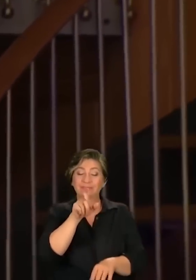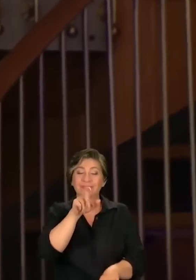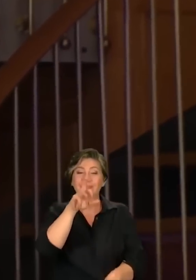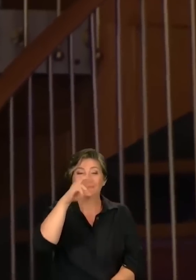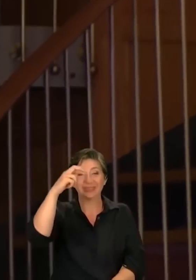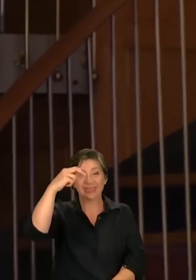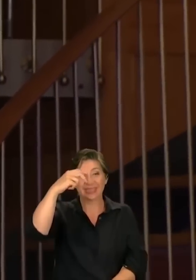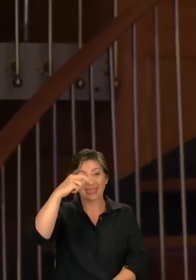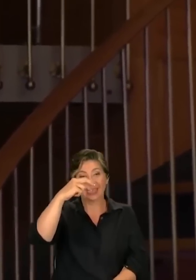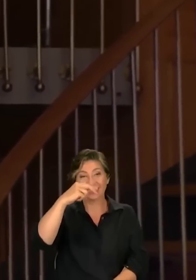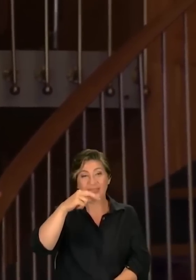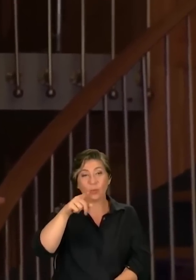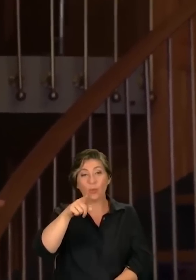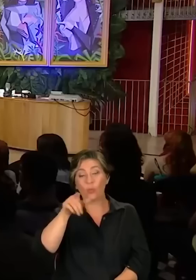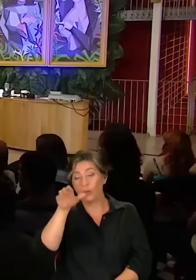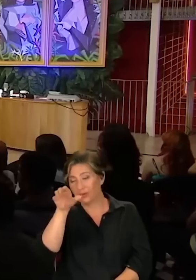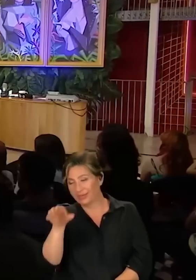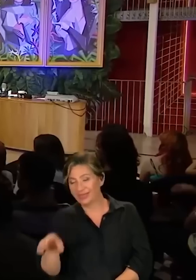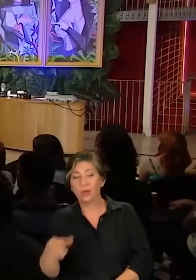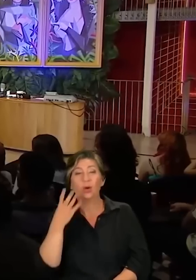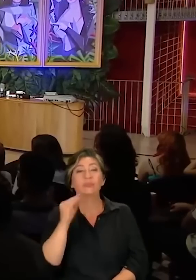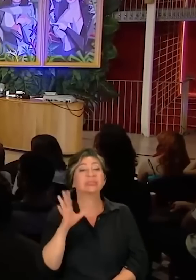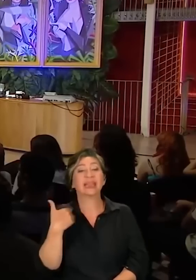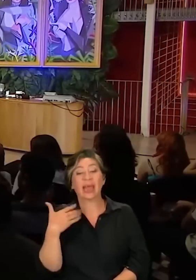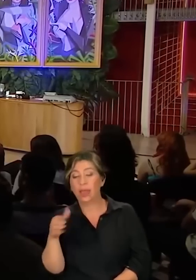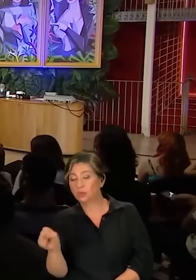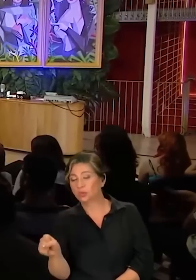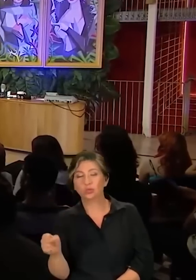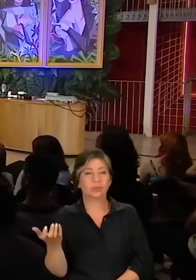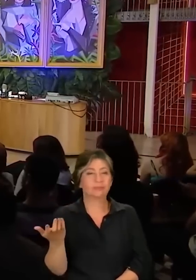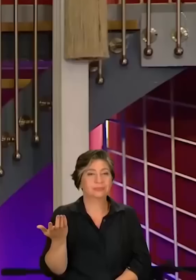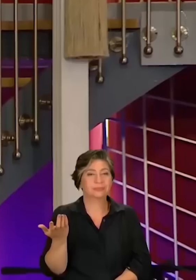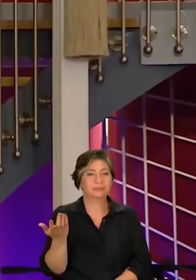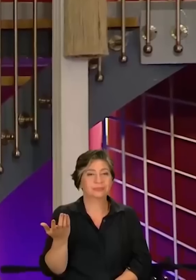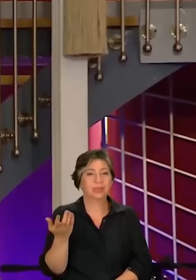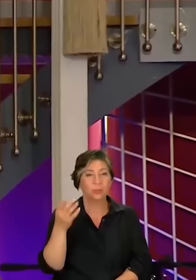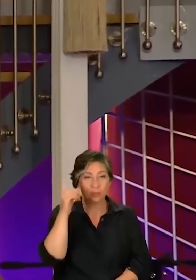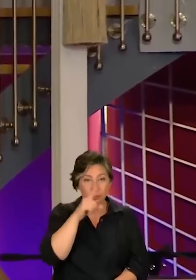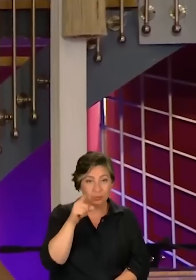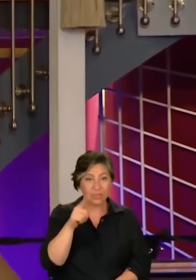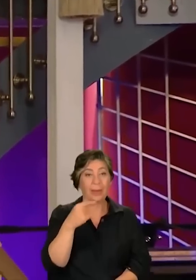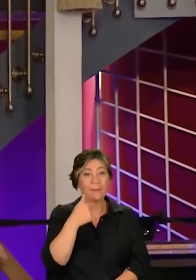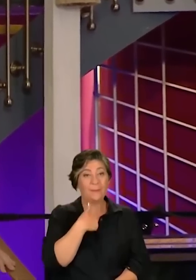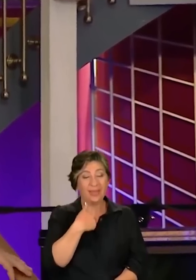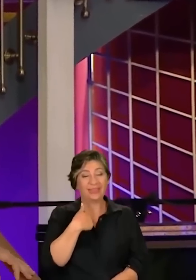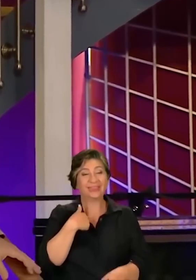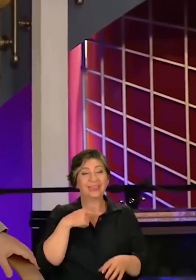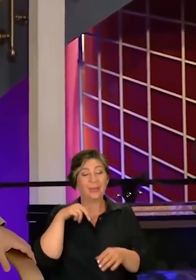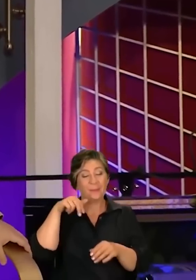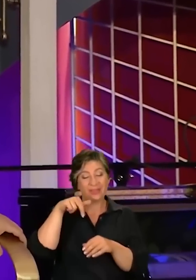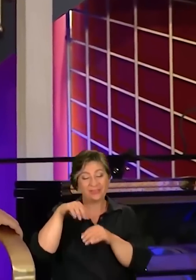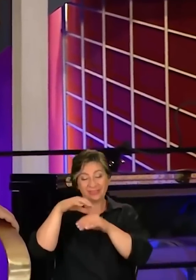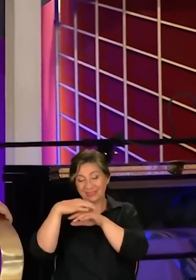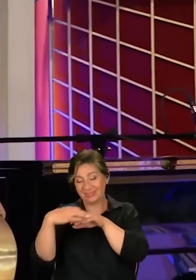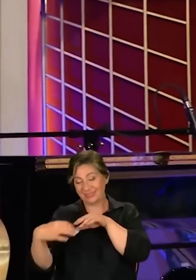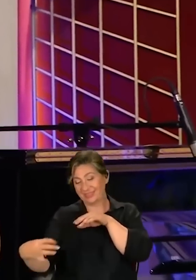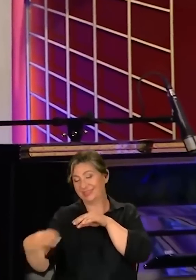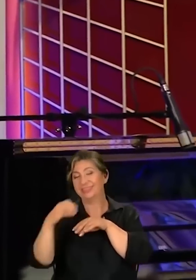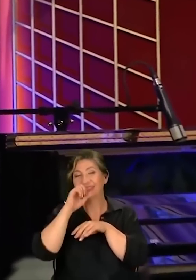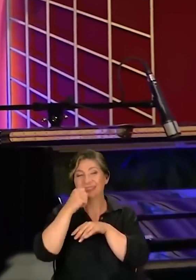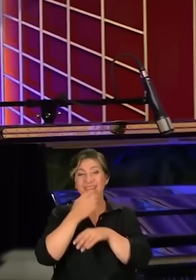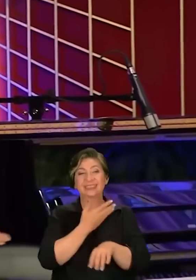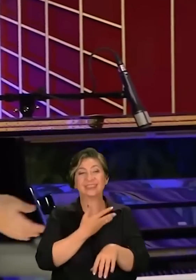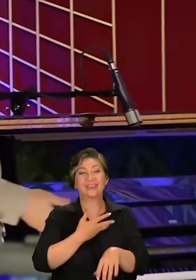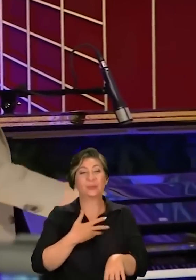basamaklardan inerken bu olmasa nereye tutunacağım? Dolayısıyla ben trabzan severim.